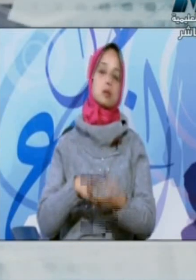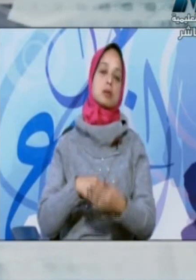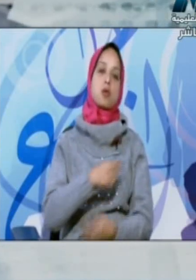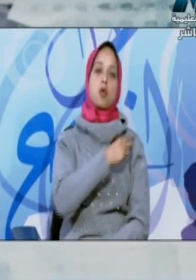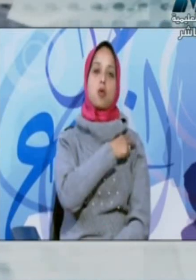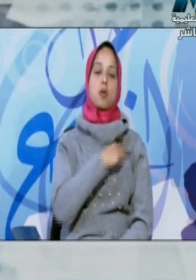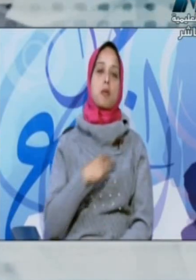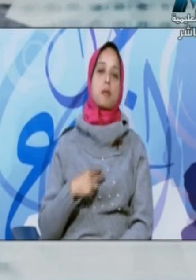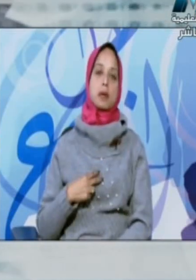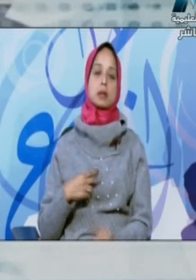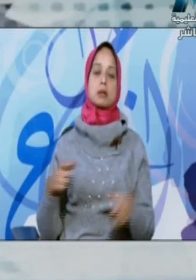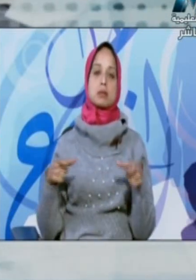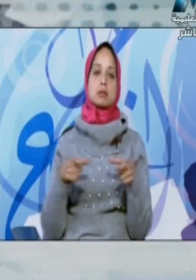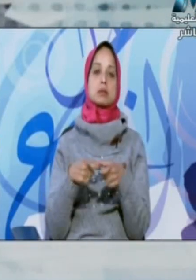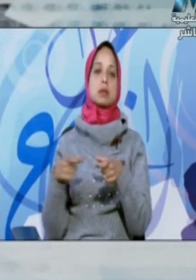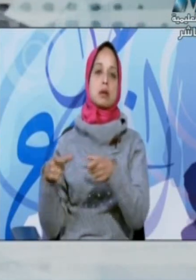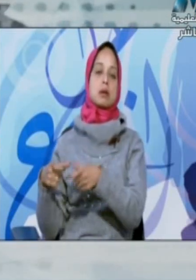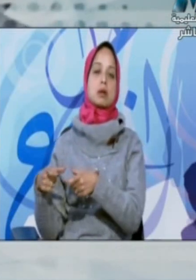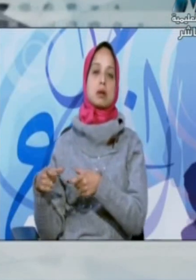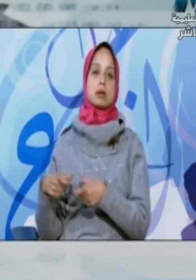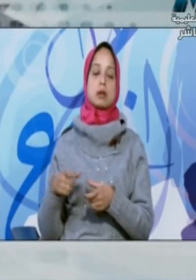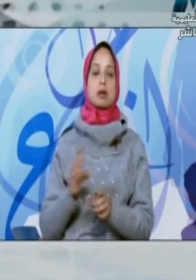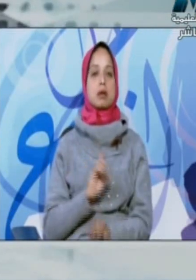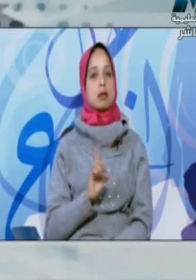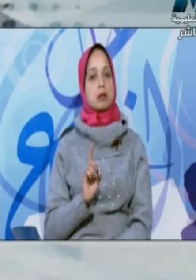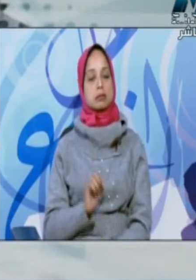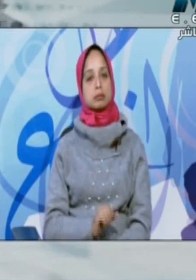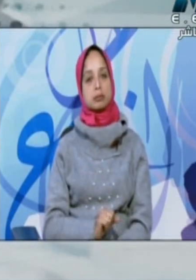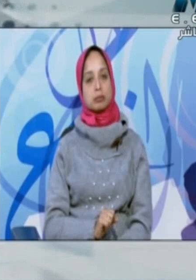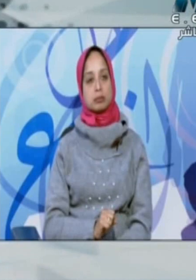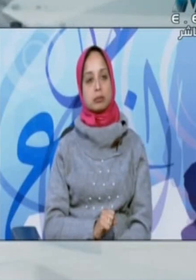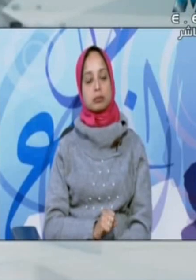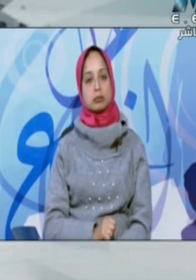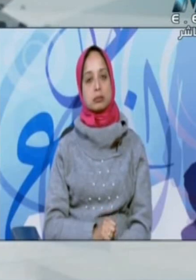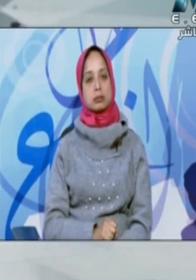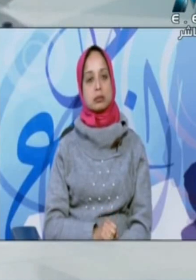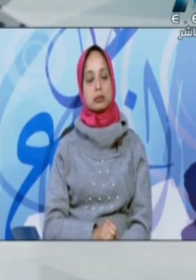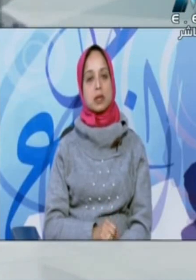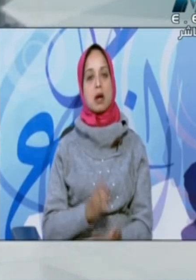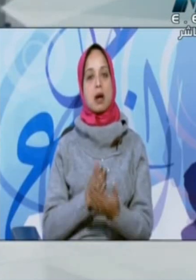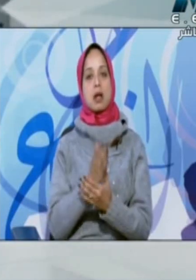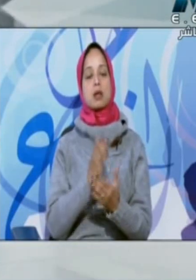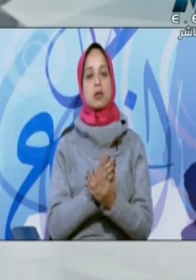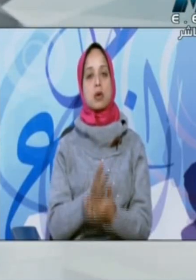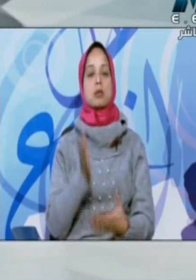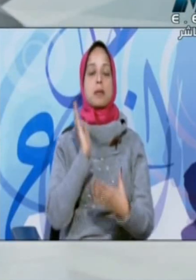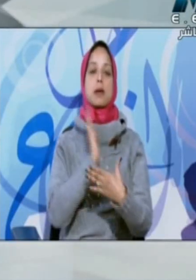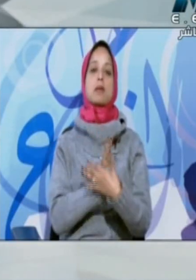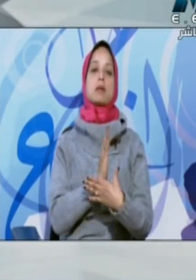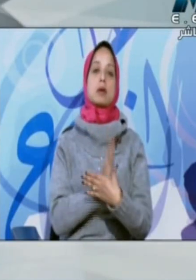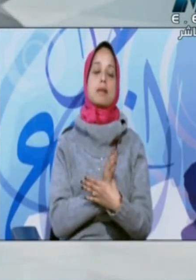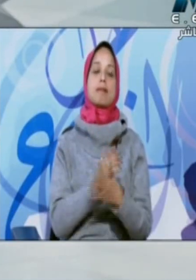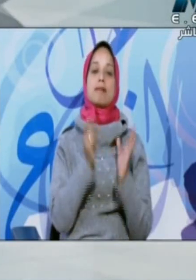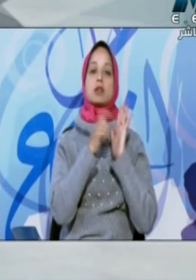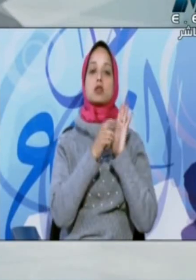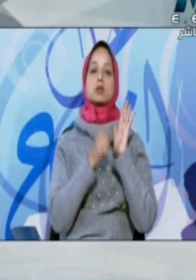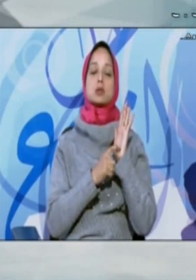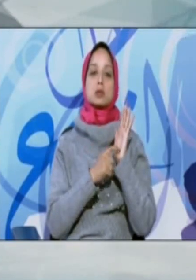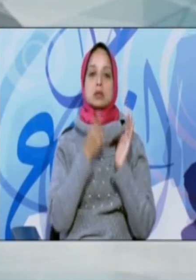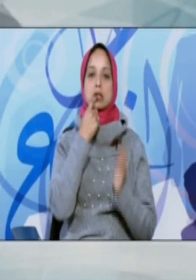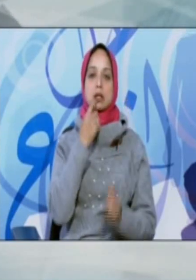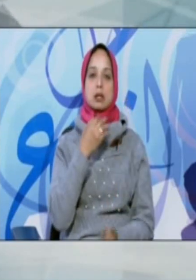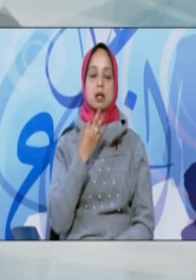الاقليه، هجيب حكومات الاقليه. طب حكومات الاقليه طبعا دي على طول بتعطل ايه؟ دستور